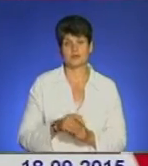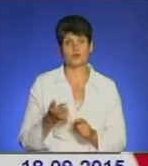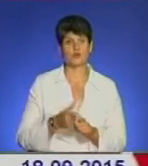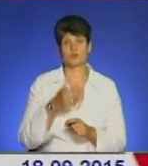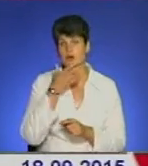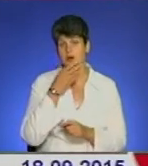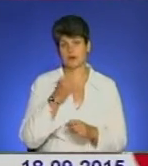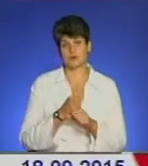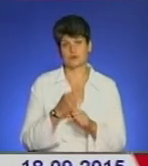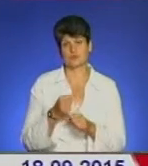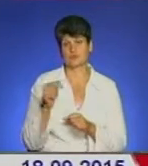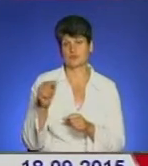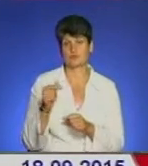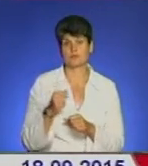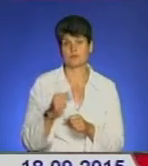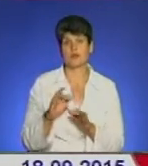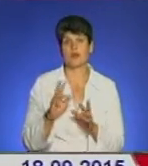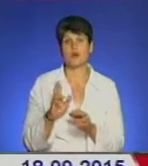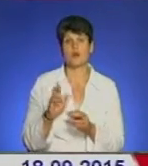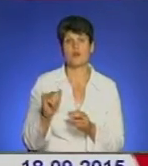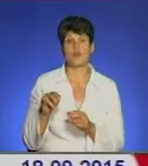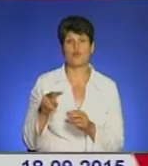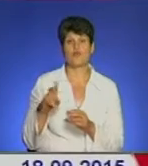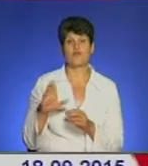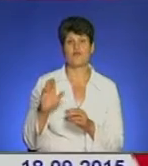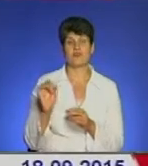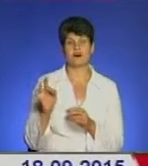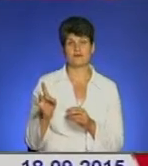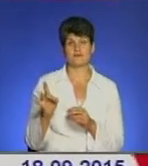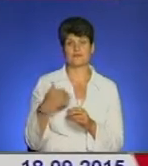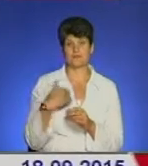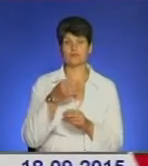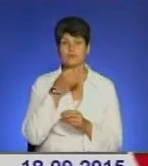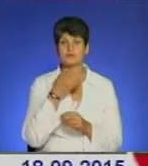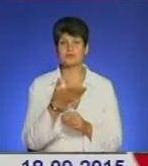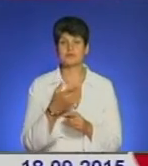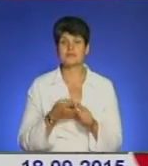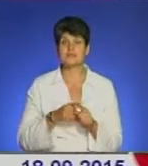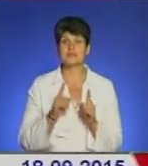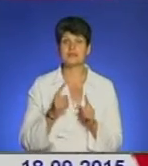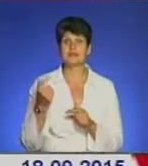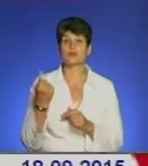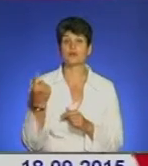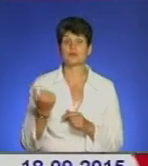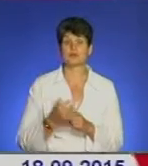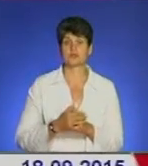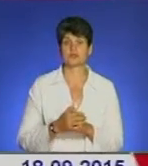зробили, навіть як бульвар. Нам подобається, але це тільки на тиждень.